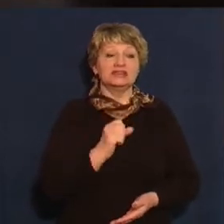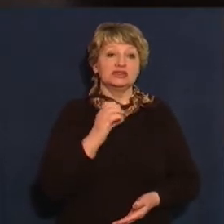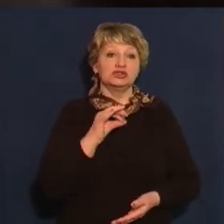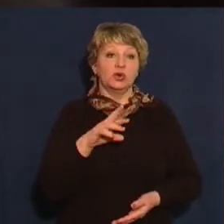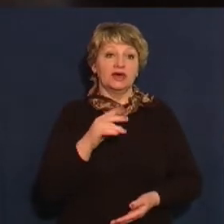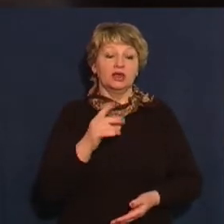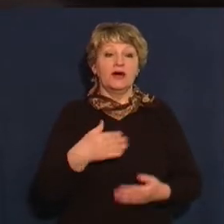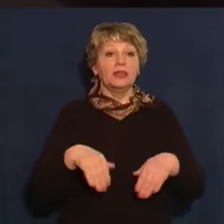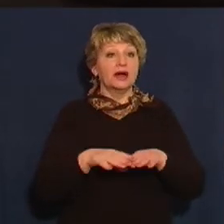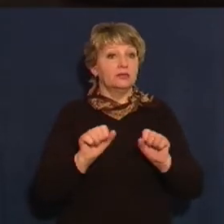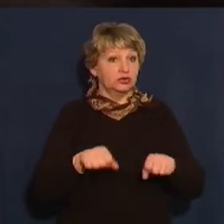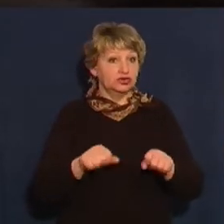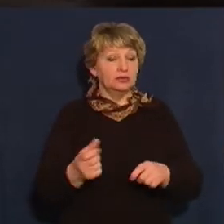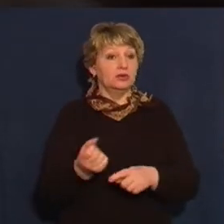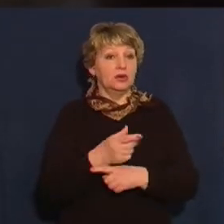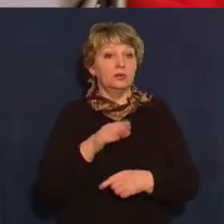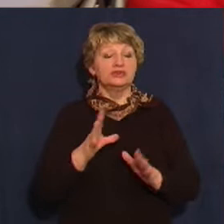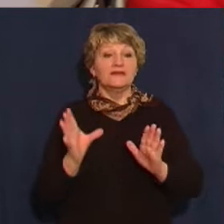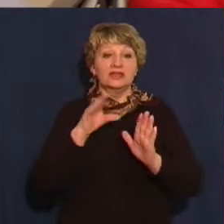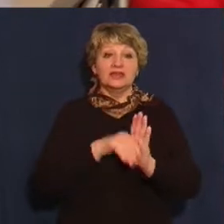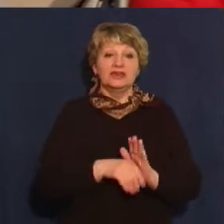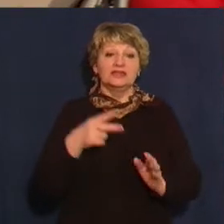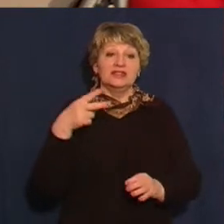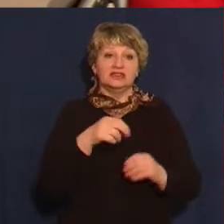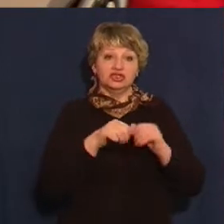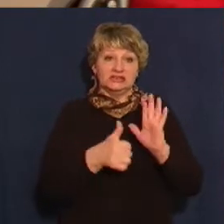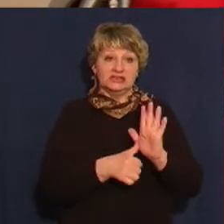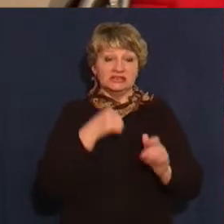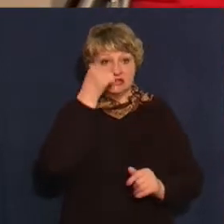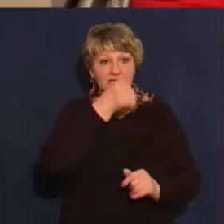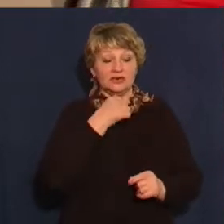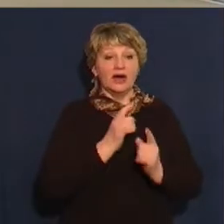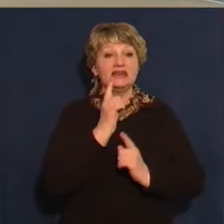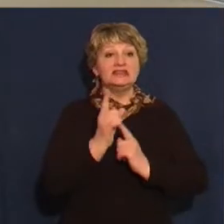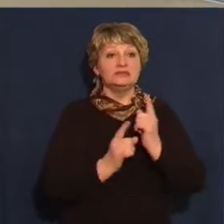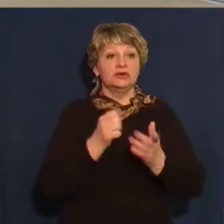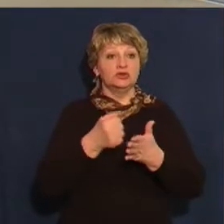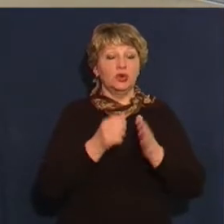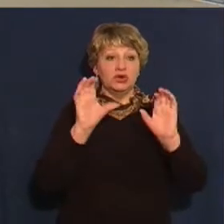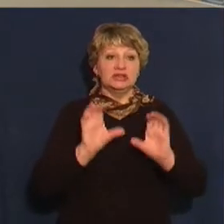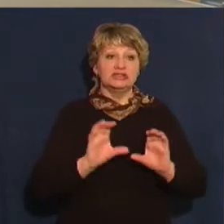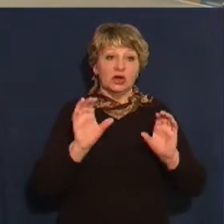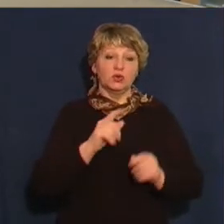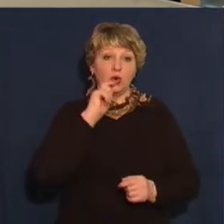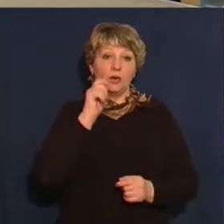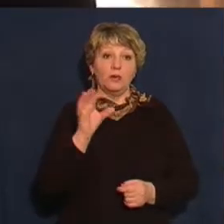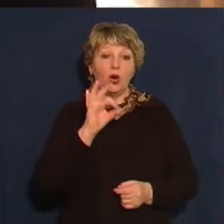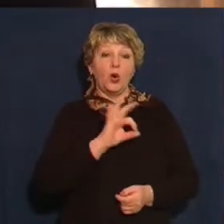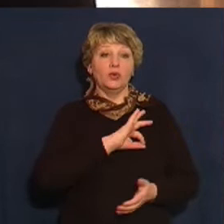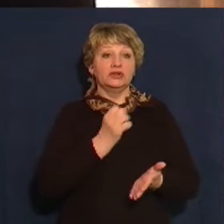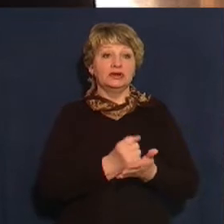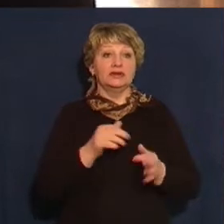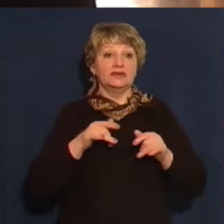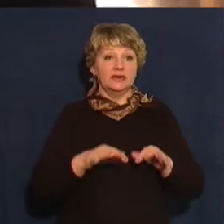Така можливість з'явилася після внесення у січні 2016 року змін до закону України про нотаріат, розповідає Олександр